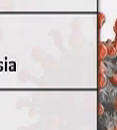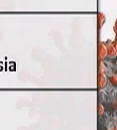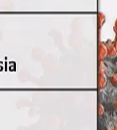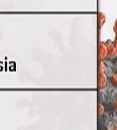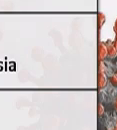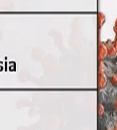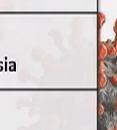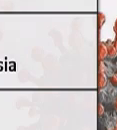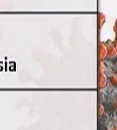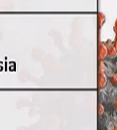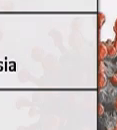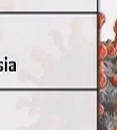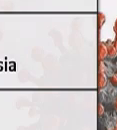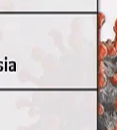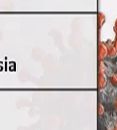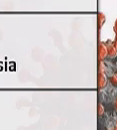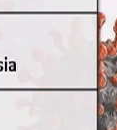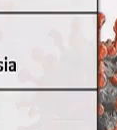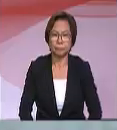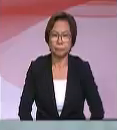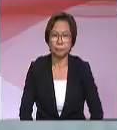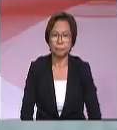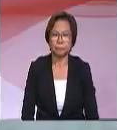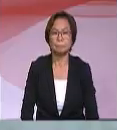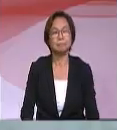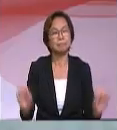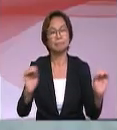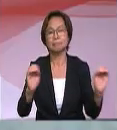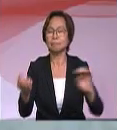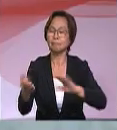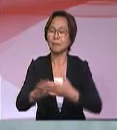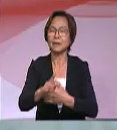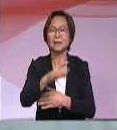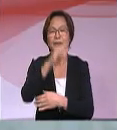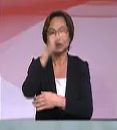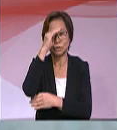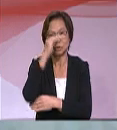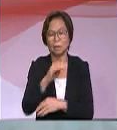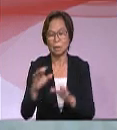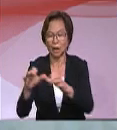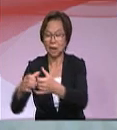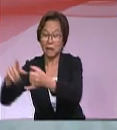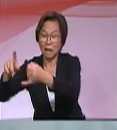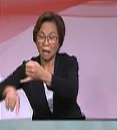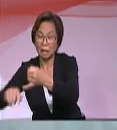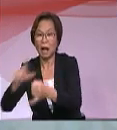melibatkan 17 kes semua warga negara dan tiada kes kematian. Dan kluster yang terakhir